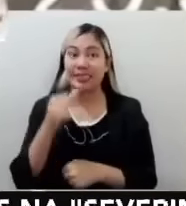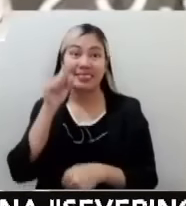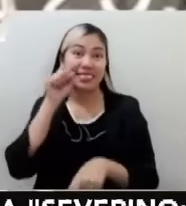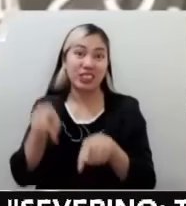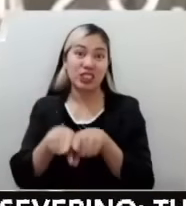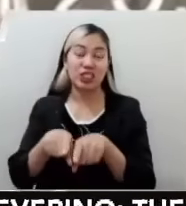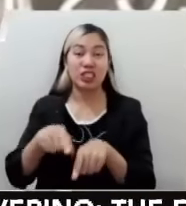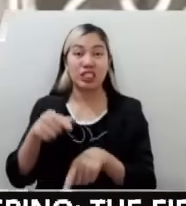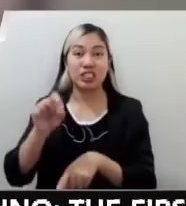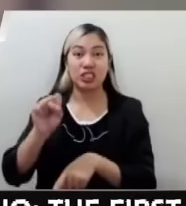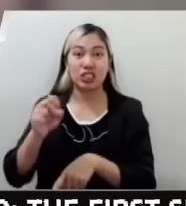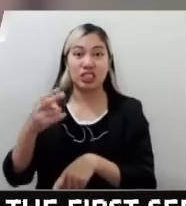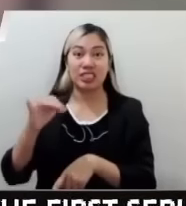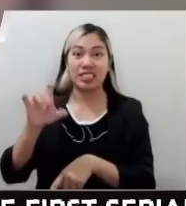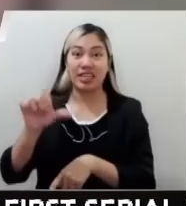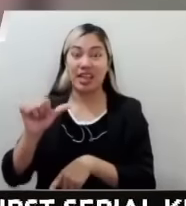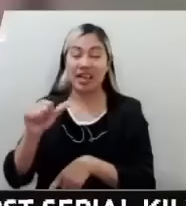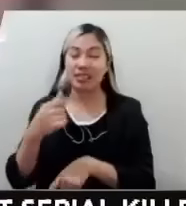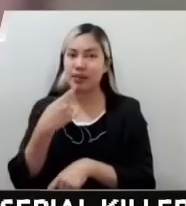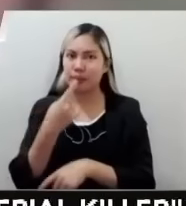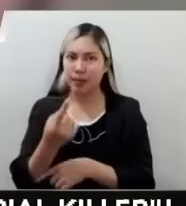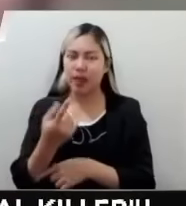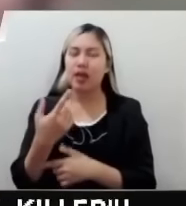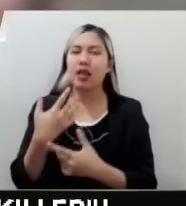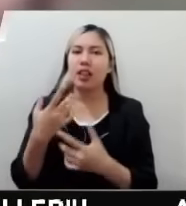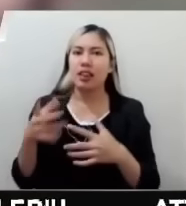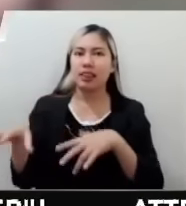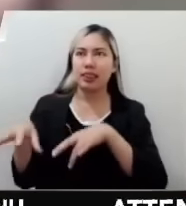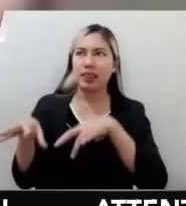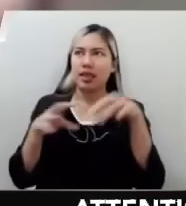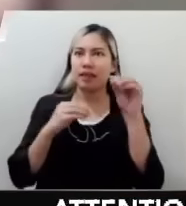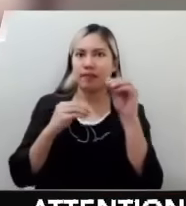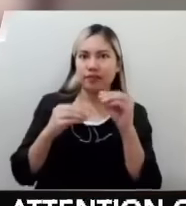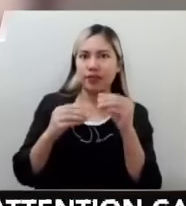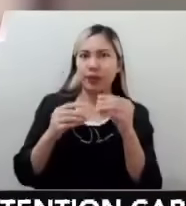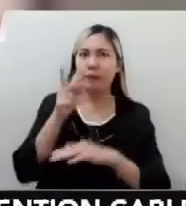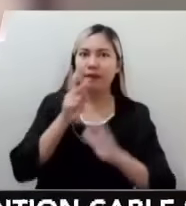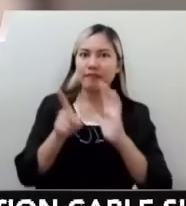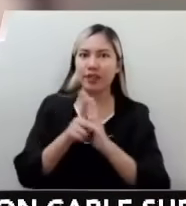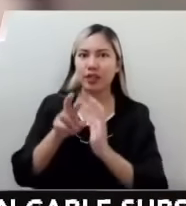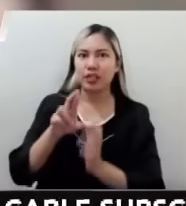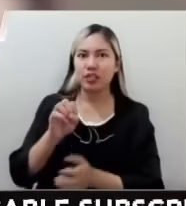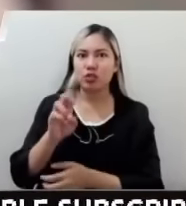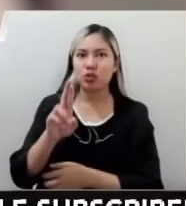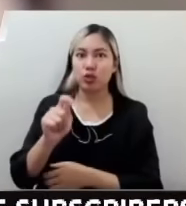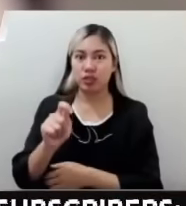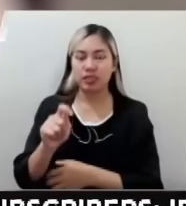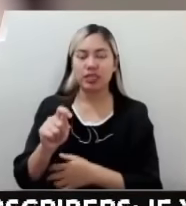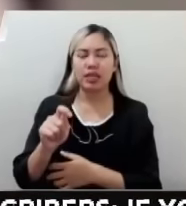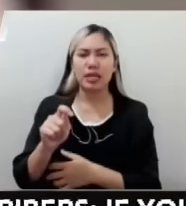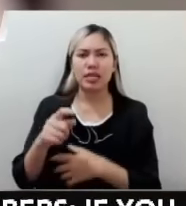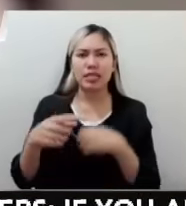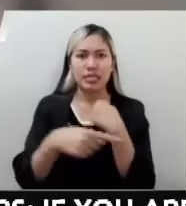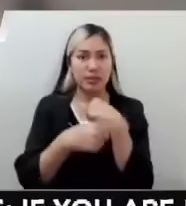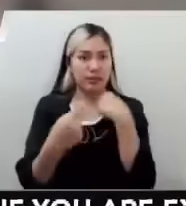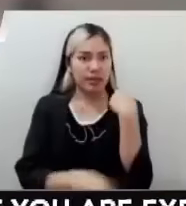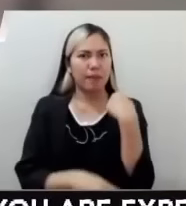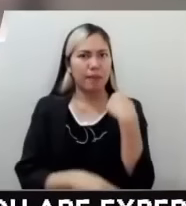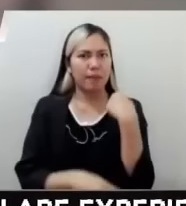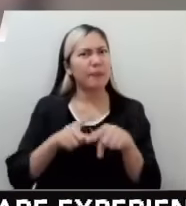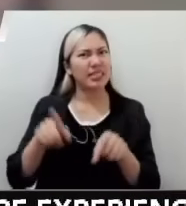isang pribadong resort po, somewhere in Zambales. But we would have to corroborate that information na nakuha po kay Sheila,